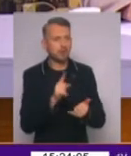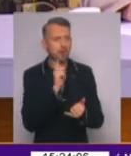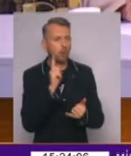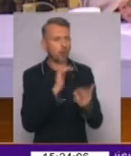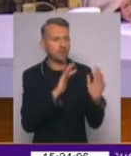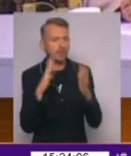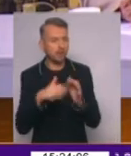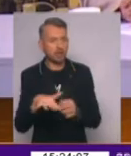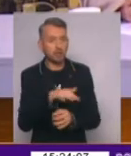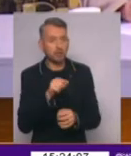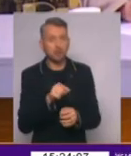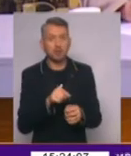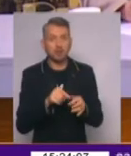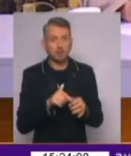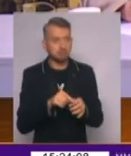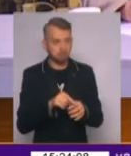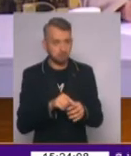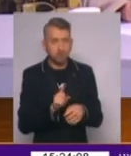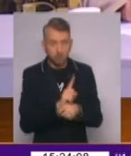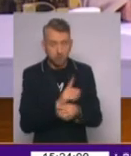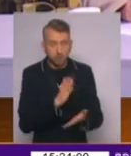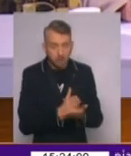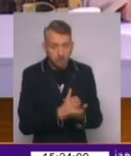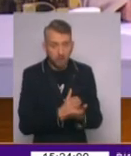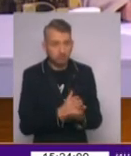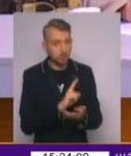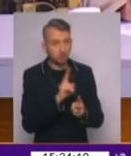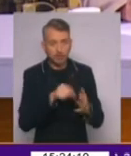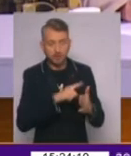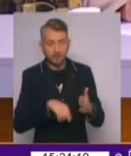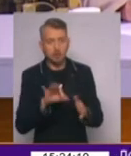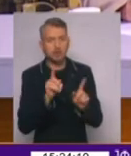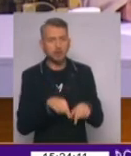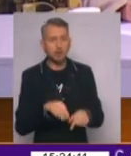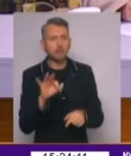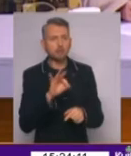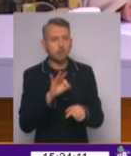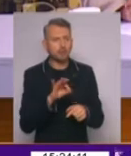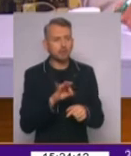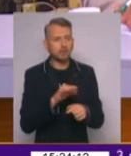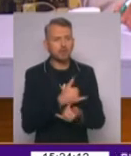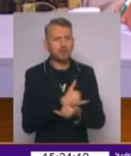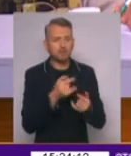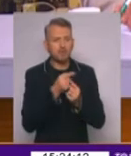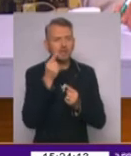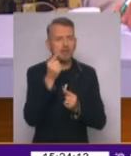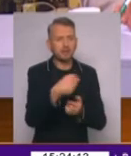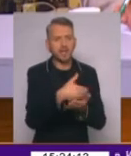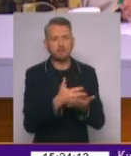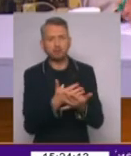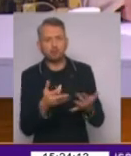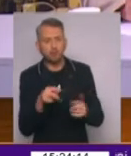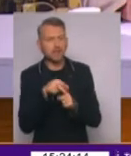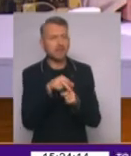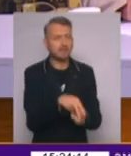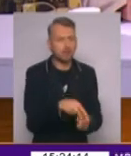території. Вони є чинними, їх ніхто не відміняв. А також стосовно забезпечення віддаленості інфраструктури, навантаження на інфраструктуру.